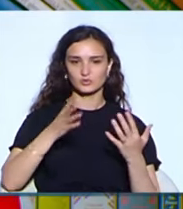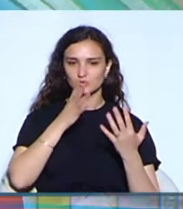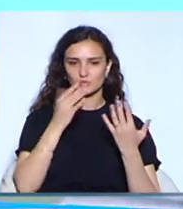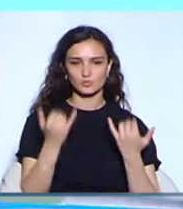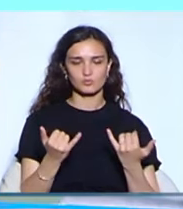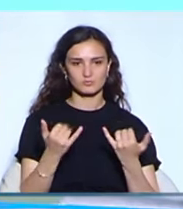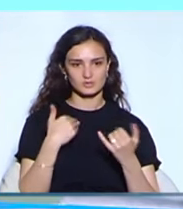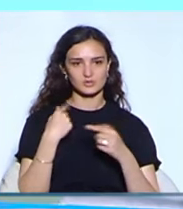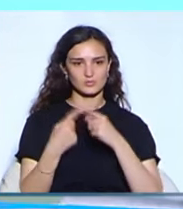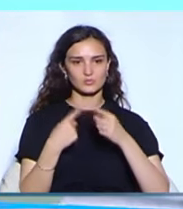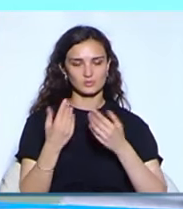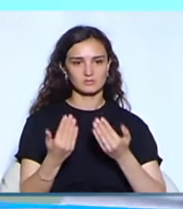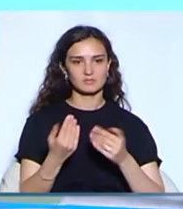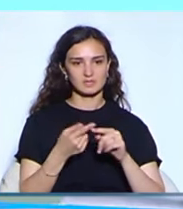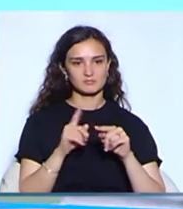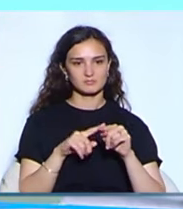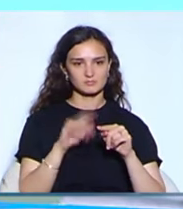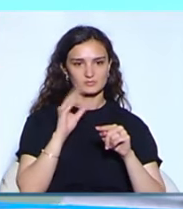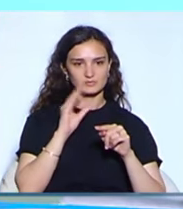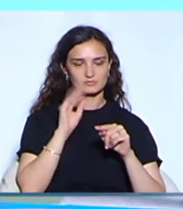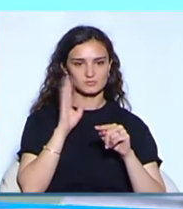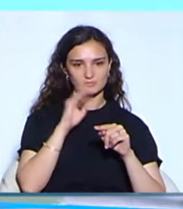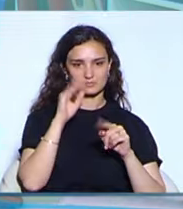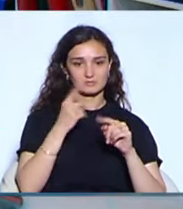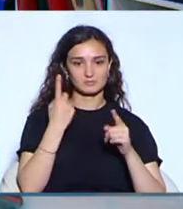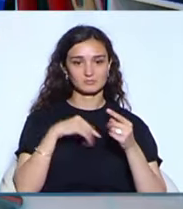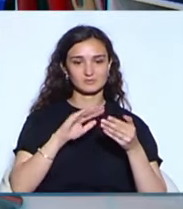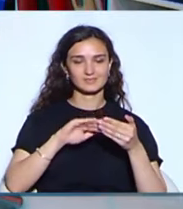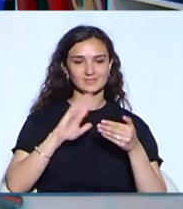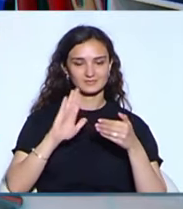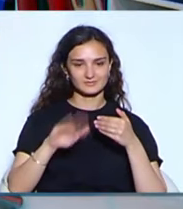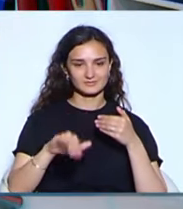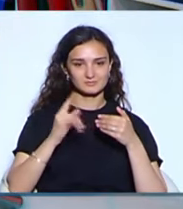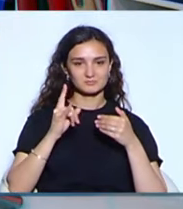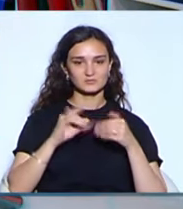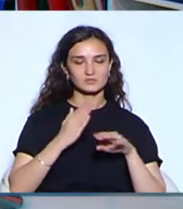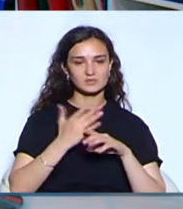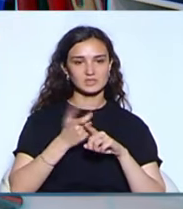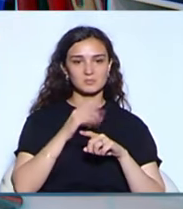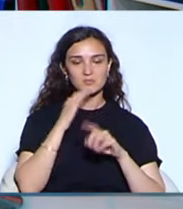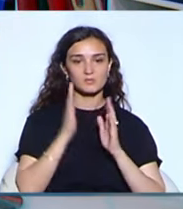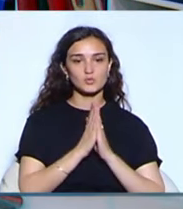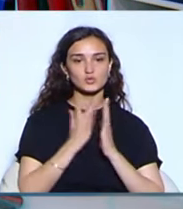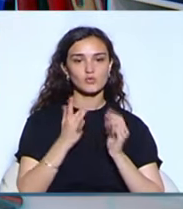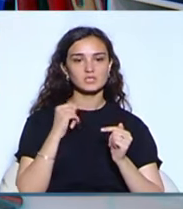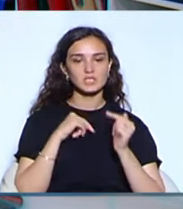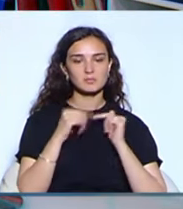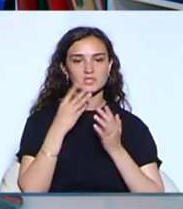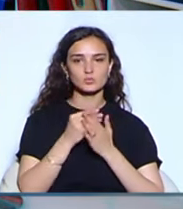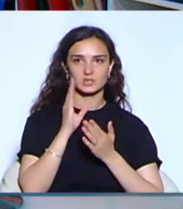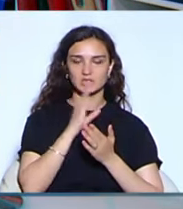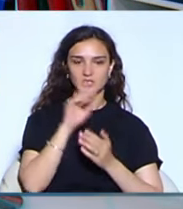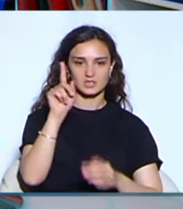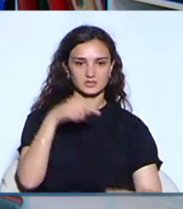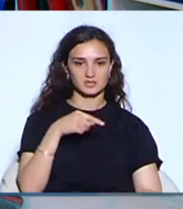ჩვენმა საუკუნემ, ხო? ამიტომ, როდესაც მშობელი ბრუნდება სახლში, ბავშვს აქვს ძალიან ბევრი მოთხოვნილება საკუთარ